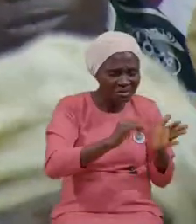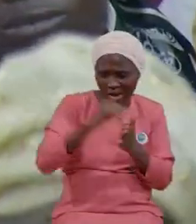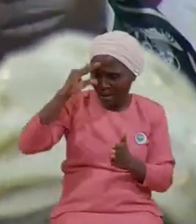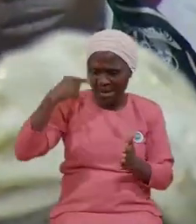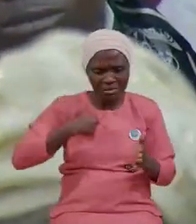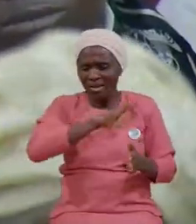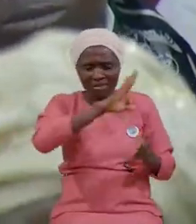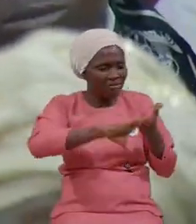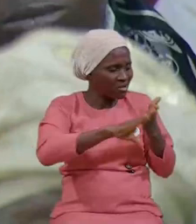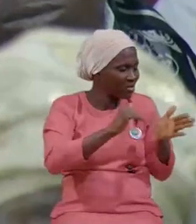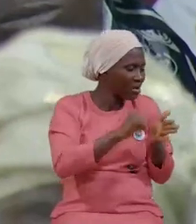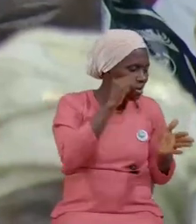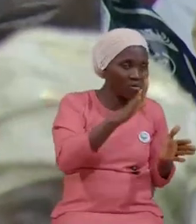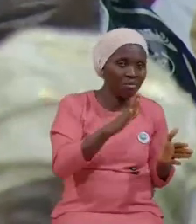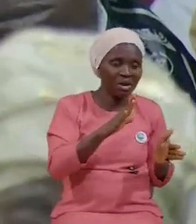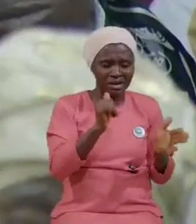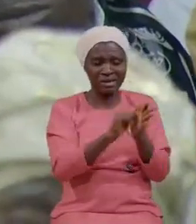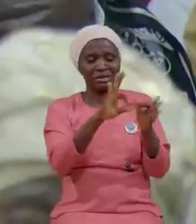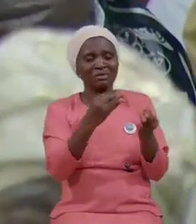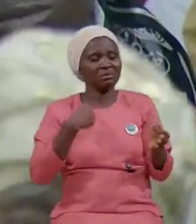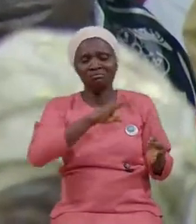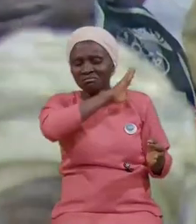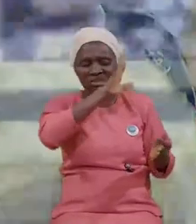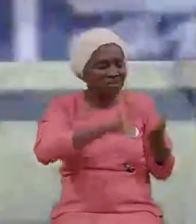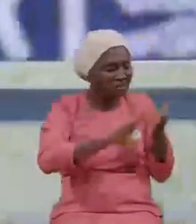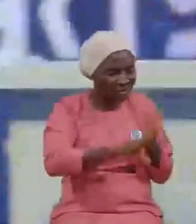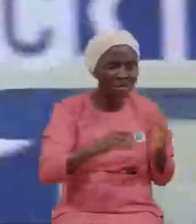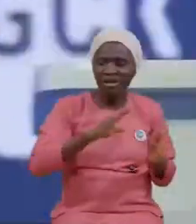homme, cette famille. On ne va jamais pardonner cette communauté